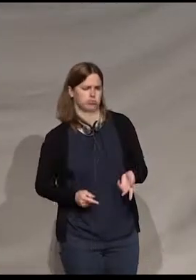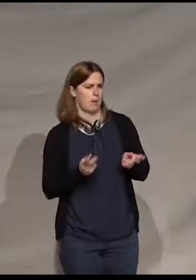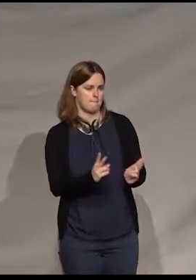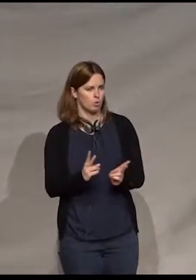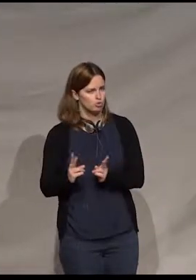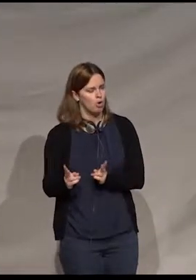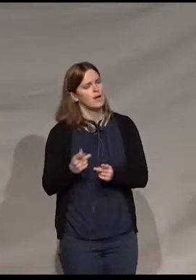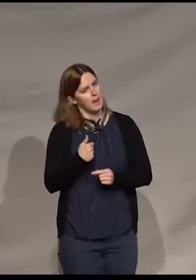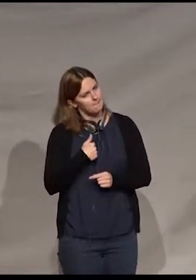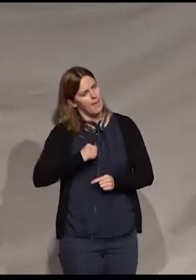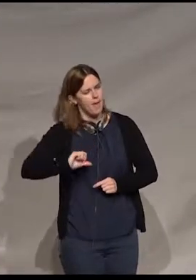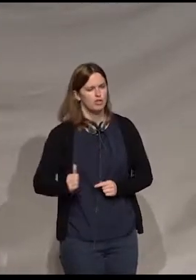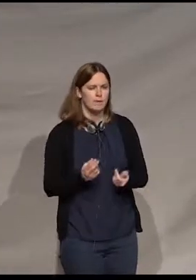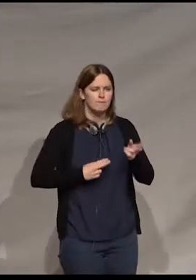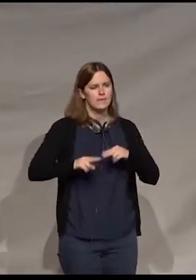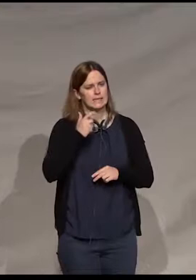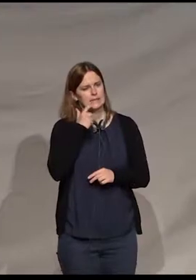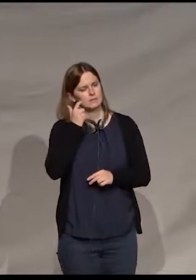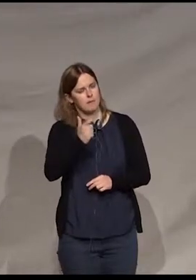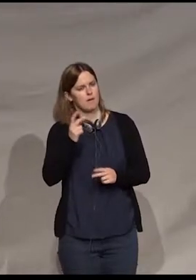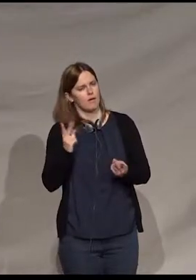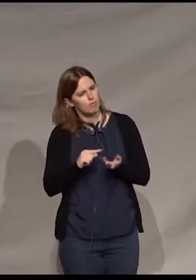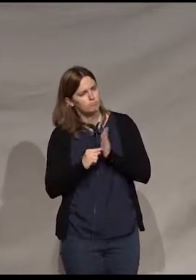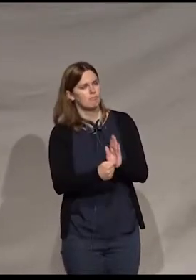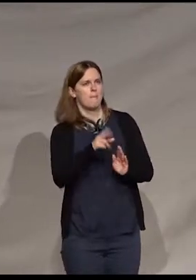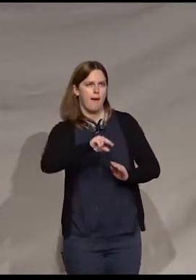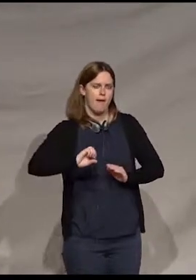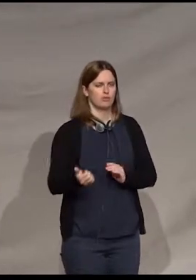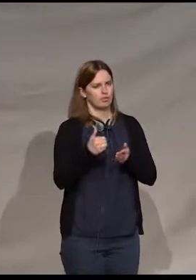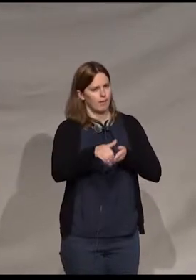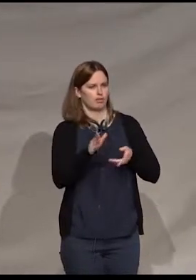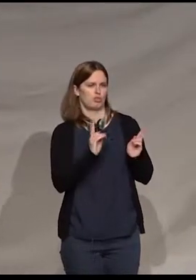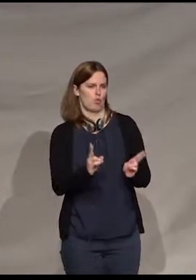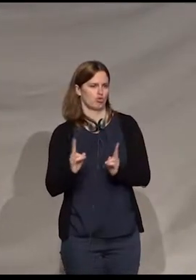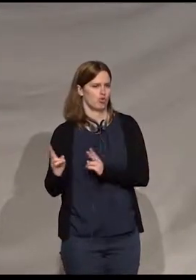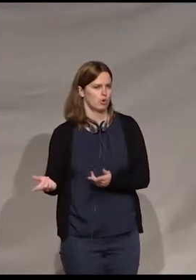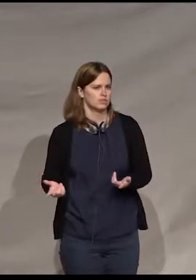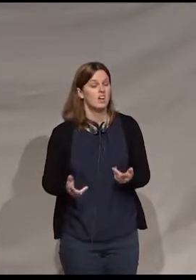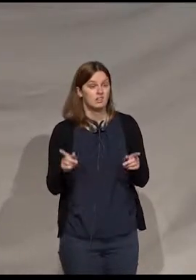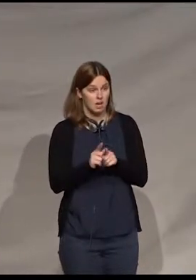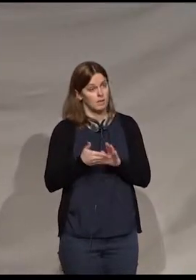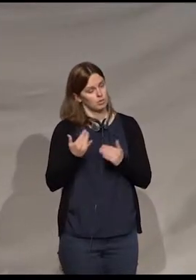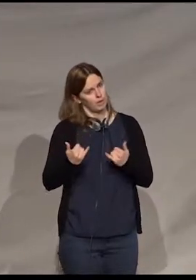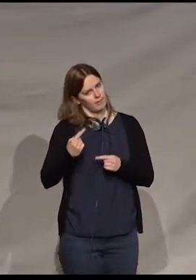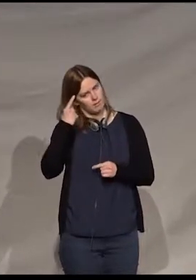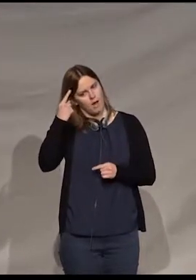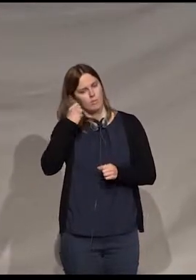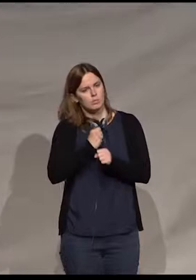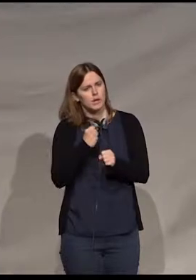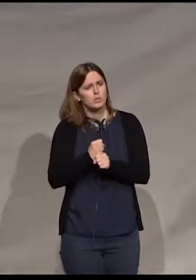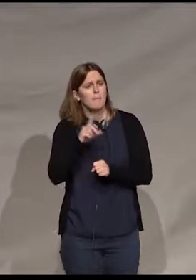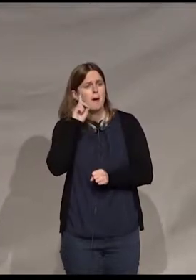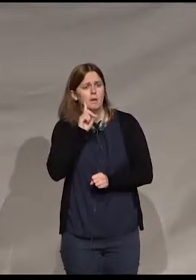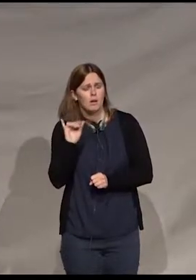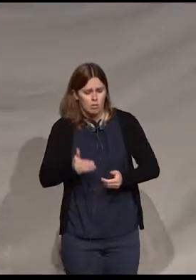asistenci, péči dopředu, pomoci i maminkám, které se o lidi starají, protože o své syny, o své